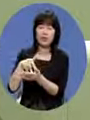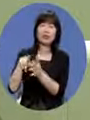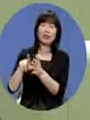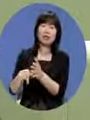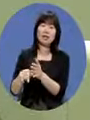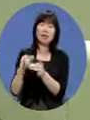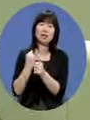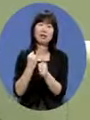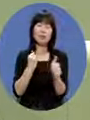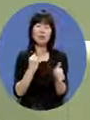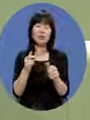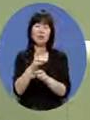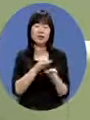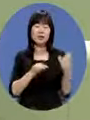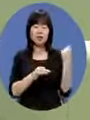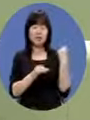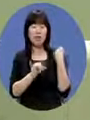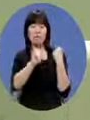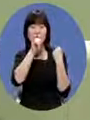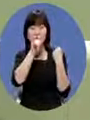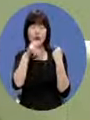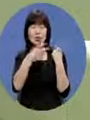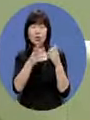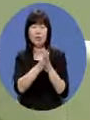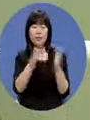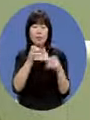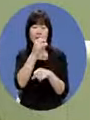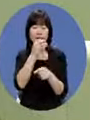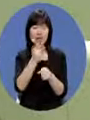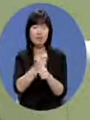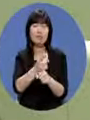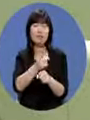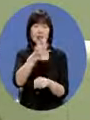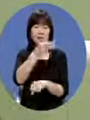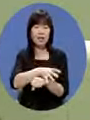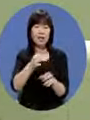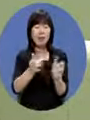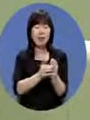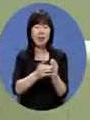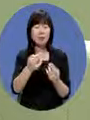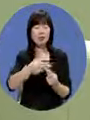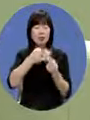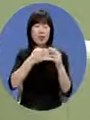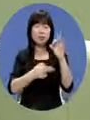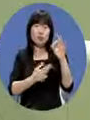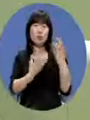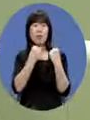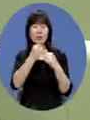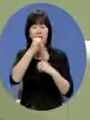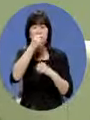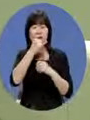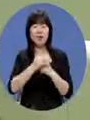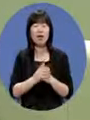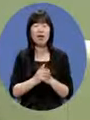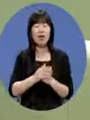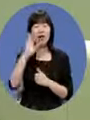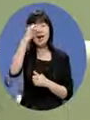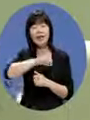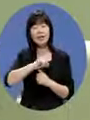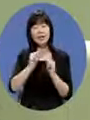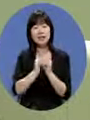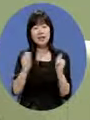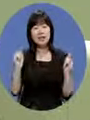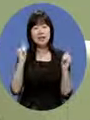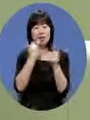남편이 경제력도 좀 있고 아파트 데이 미장 많이 됐고 보니까 저촉되는 돈도 많아요 그래서 아이사랑 하고